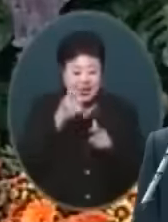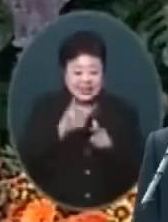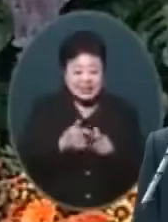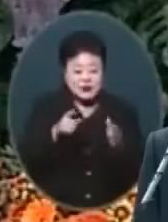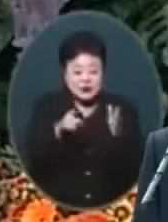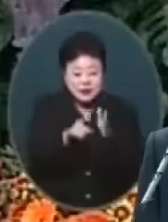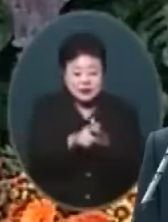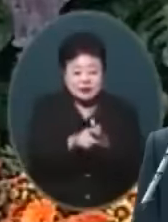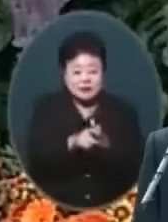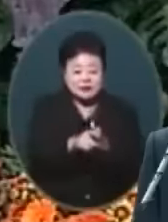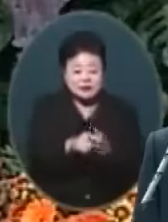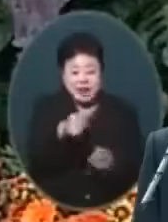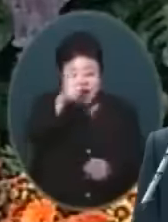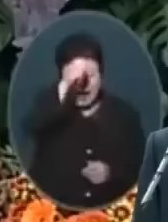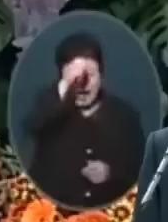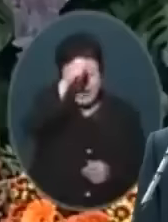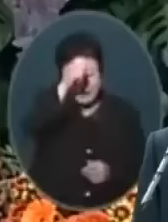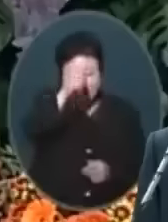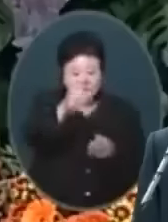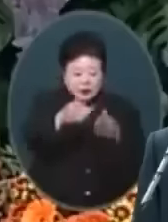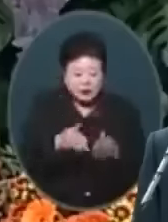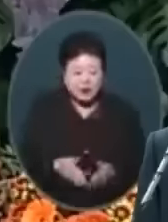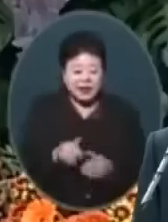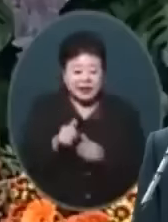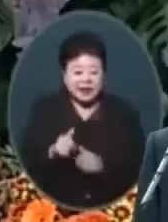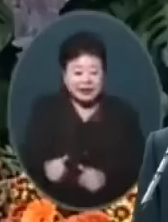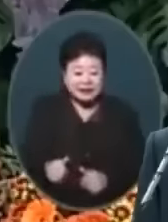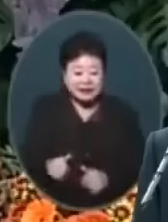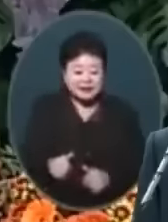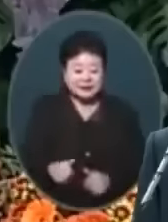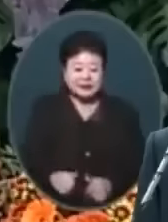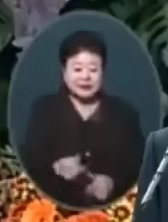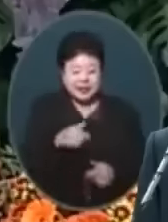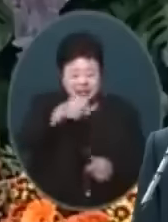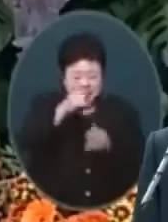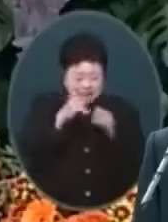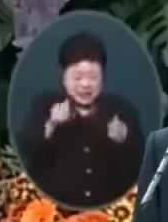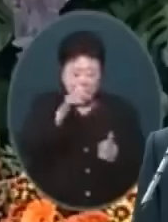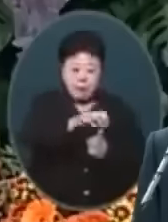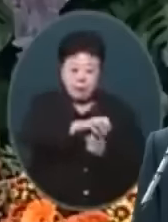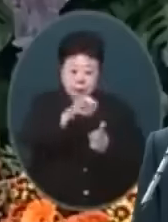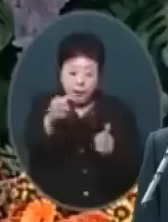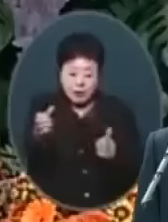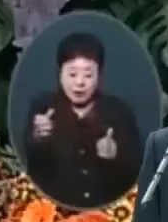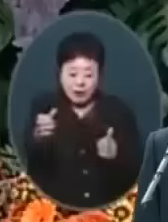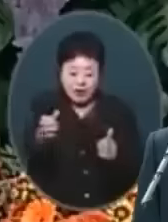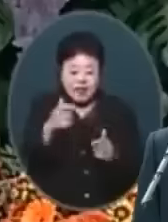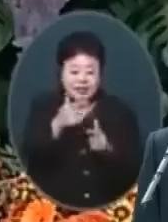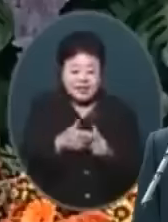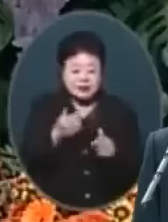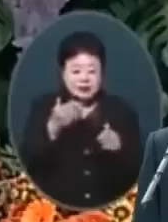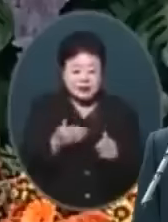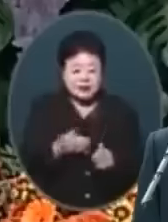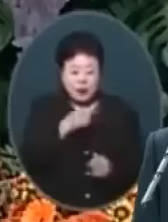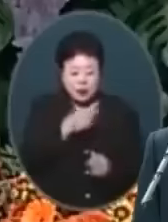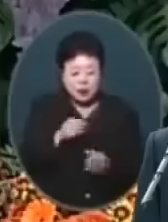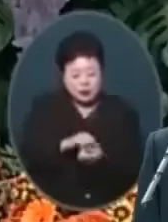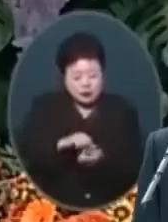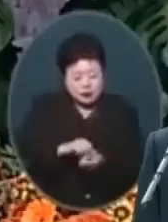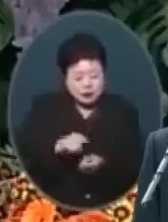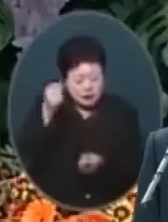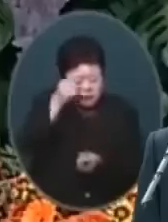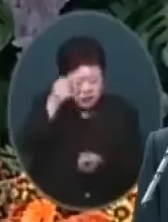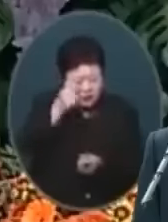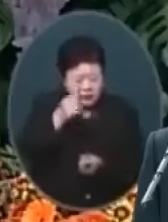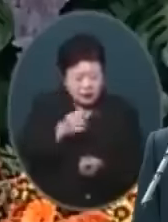예수님을 믿음으로 옛 아담의 혈통에 따라간 옛 사람을 벗어버리고 예수님께서 보혈로 씻고